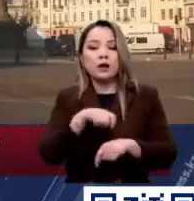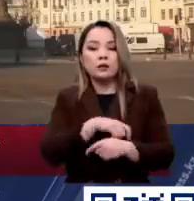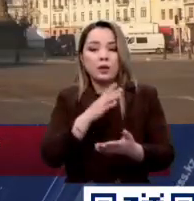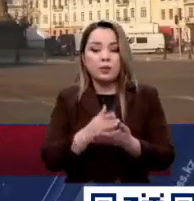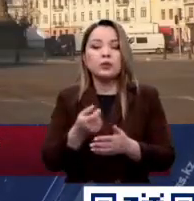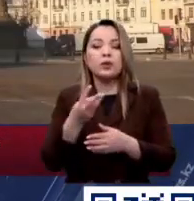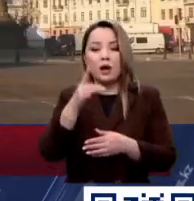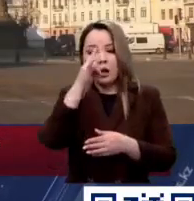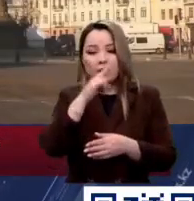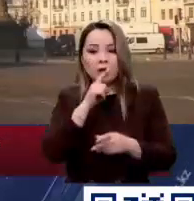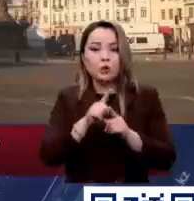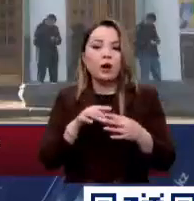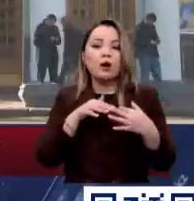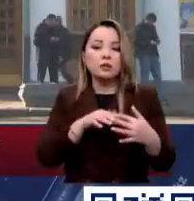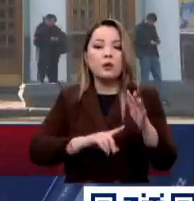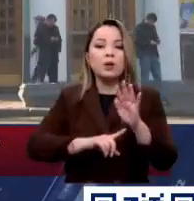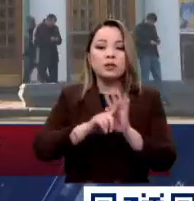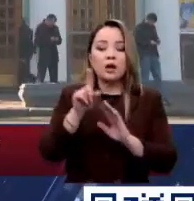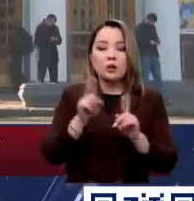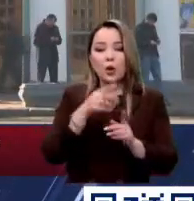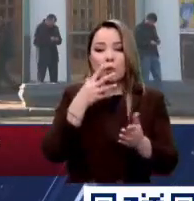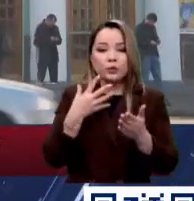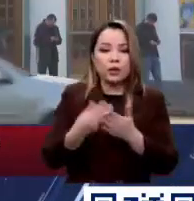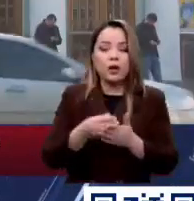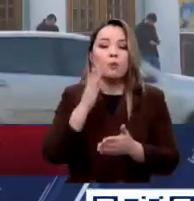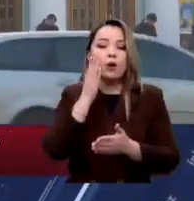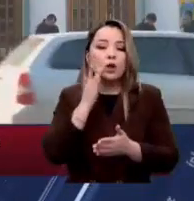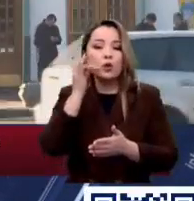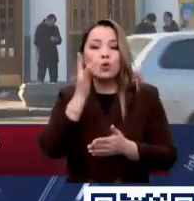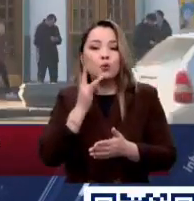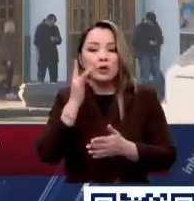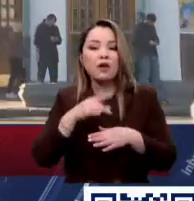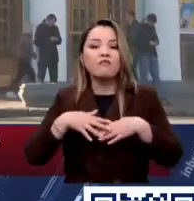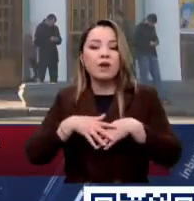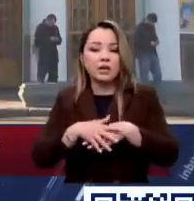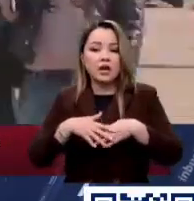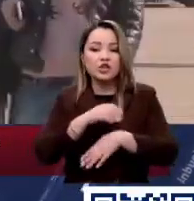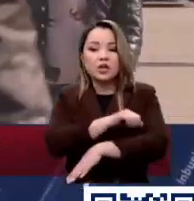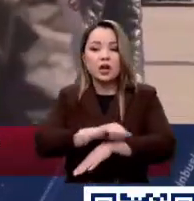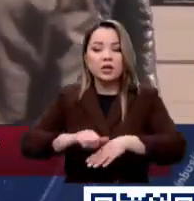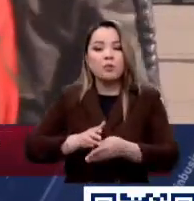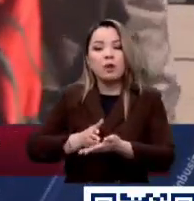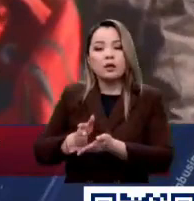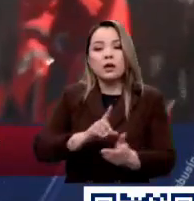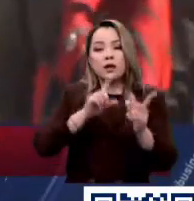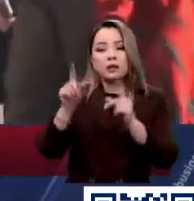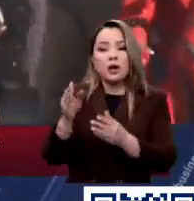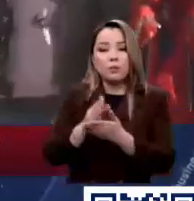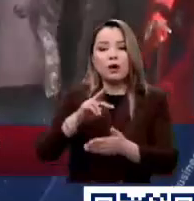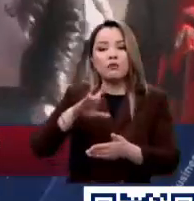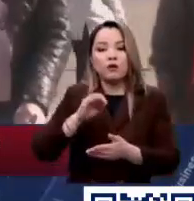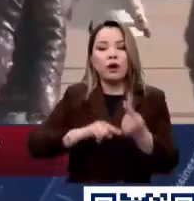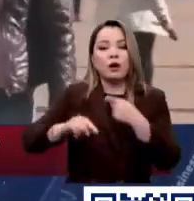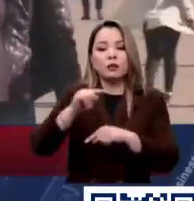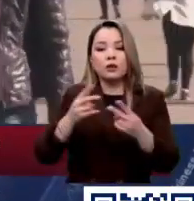қоса біраз қазақстандық қақтығыстар басталғанда өздігінен Молдова, Румыния, Венгрия шекараларына бағыт алған. Енді Львовқа оралу